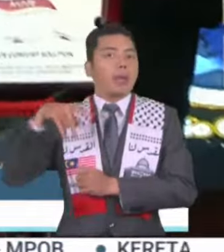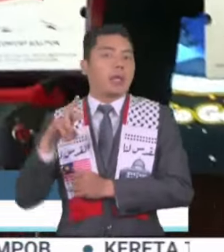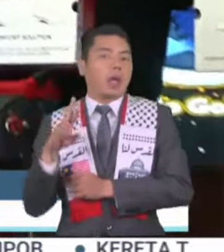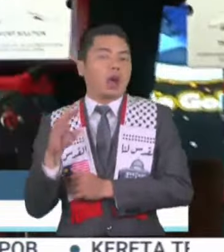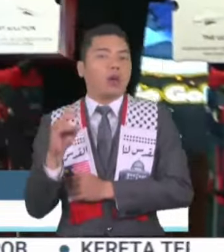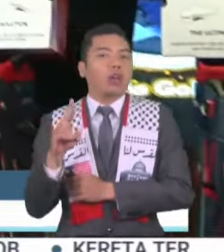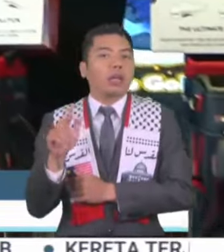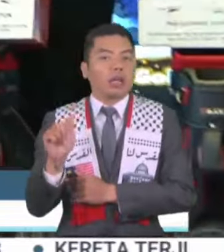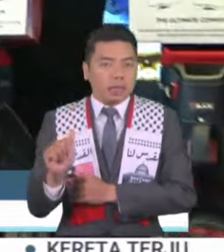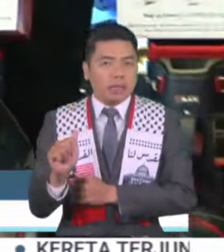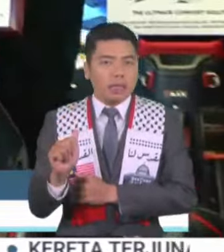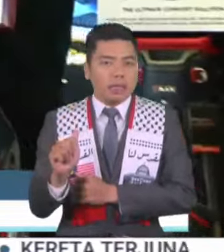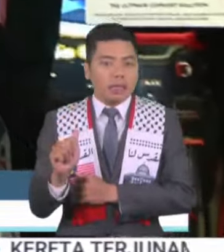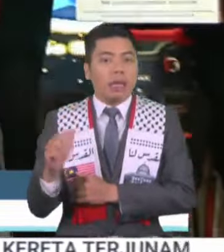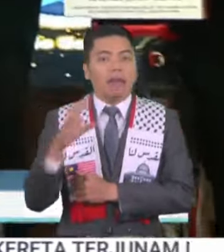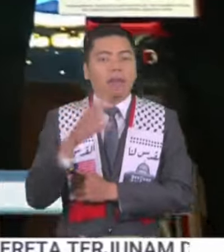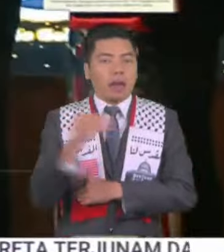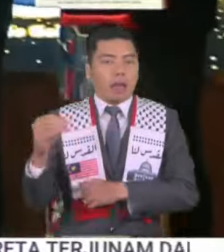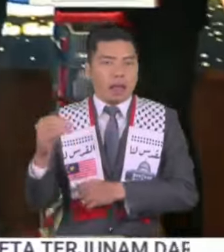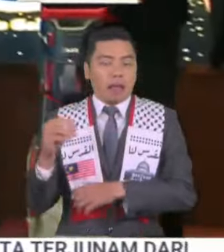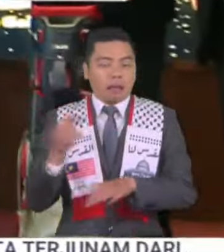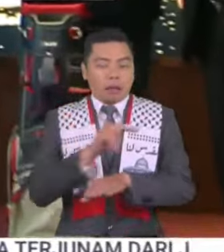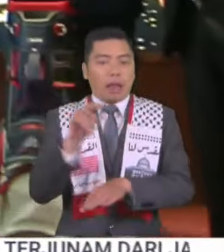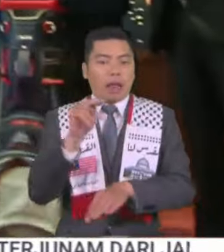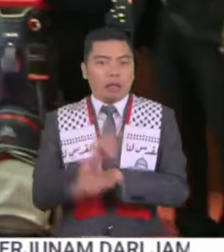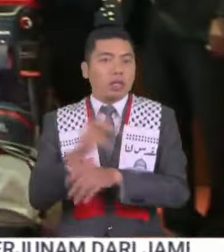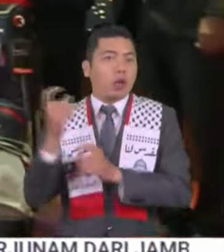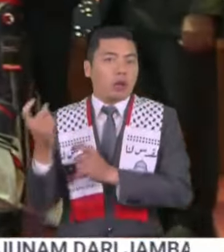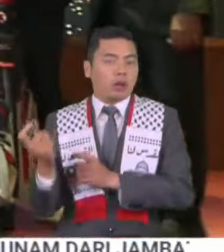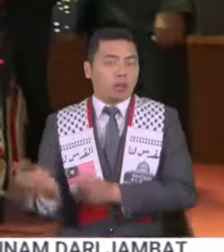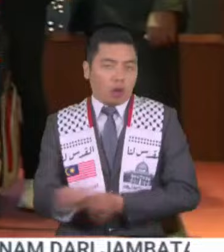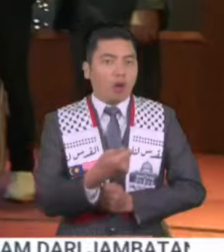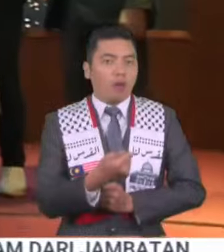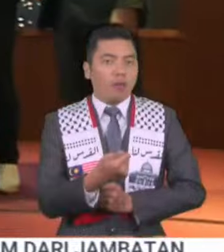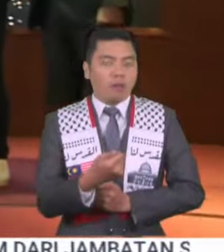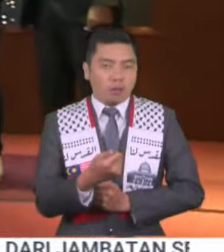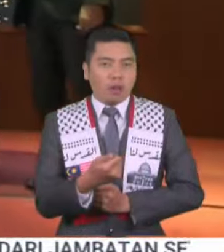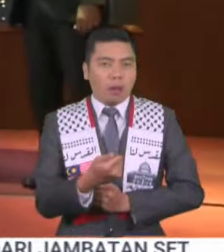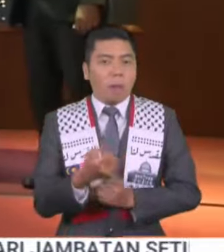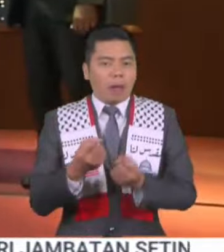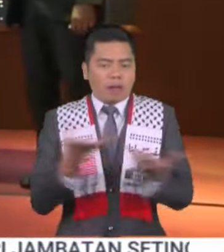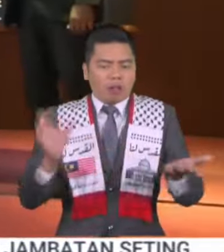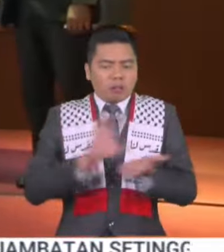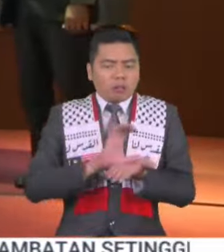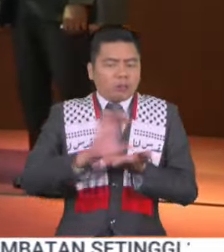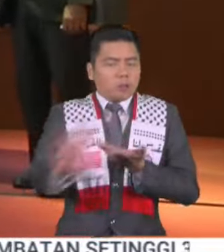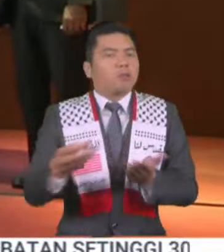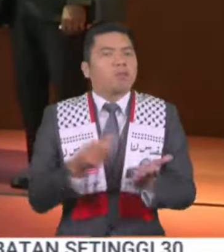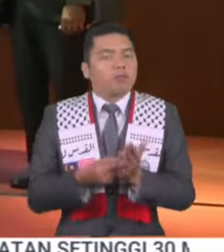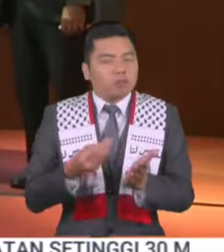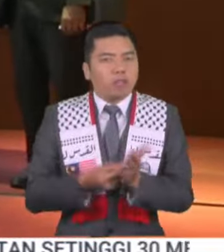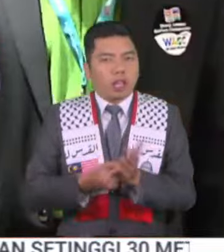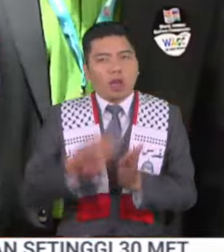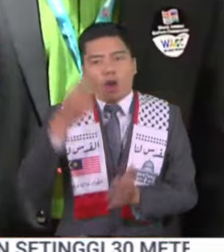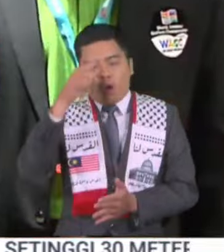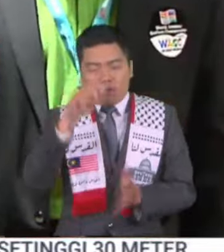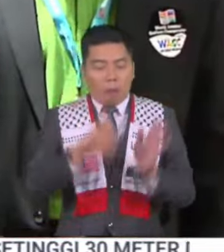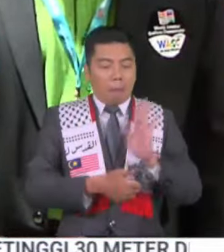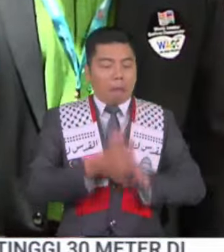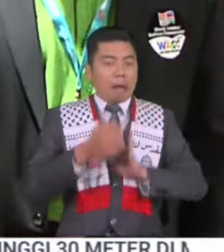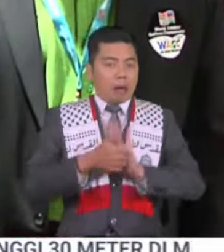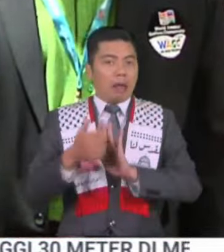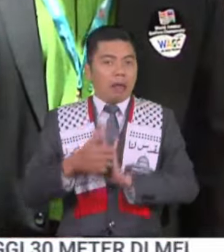dan National Amateur Golf yang banyak labur untuk memastikan kejohanan ini